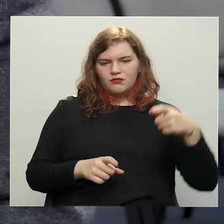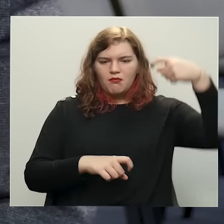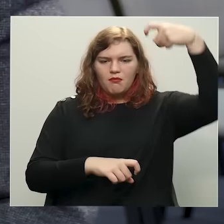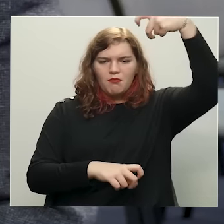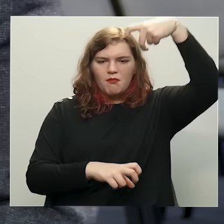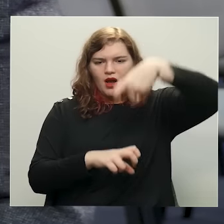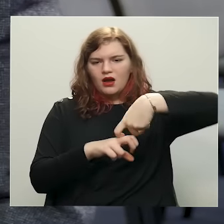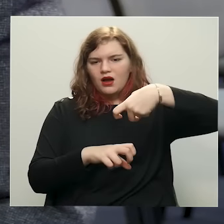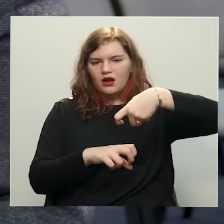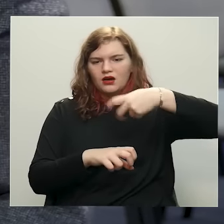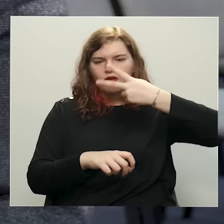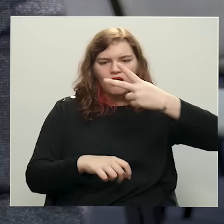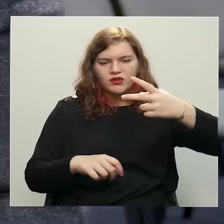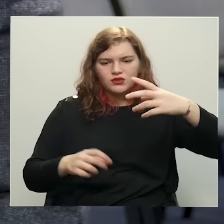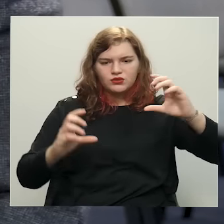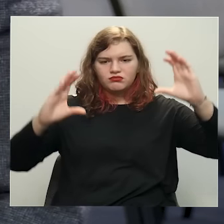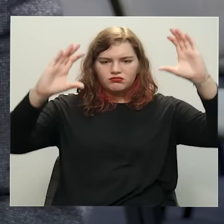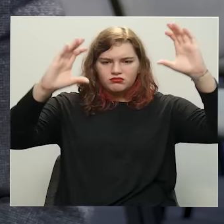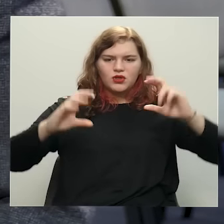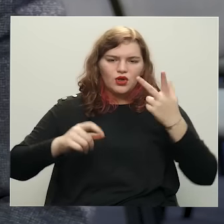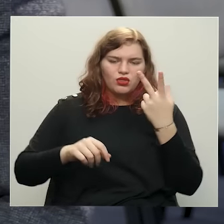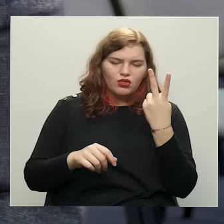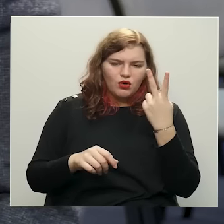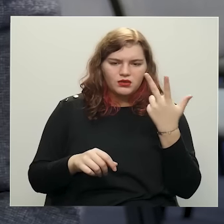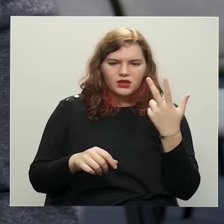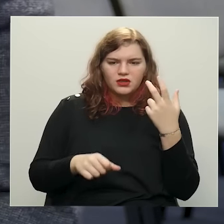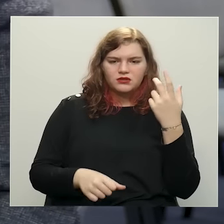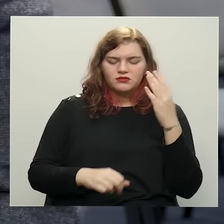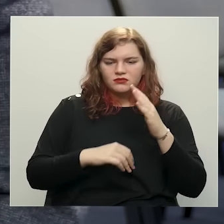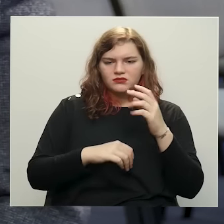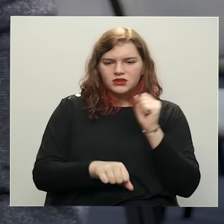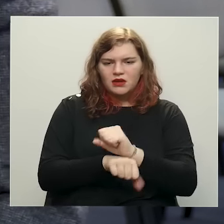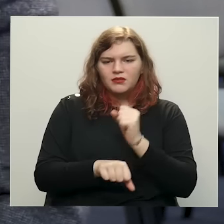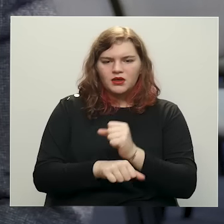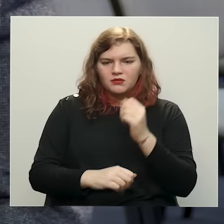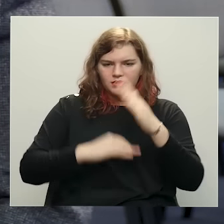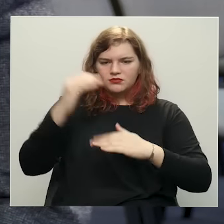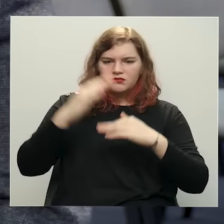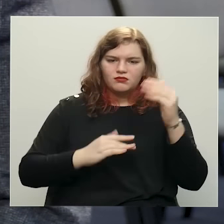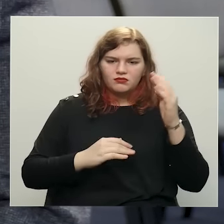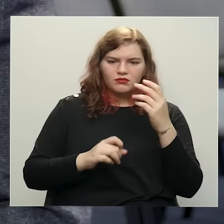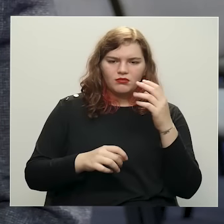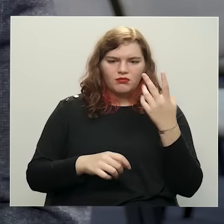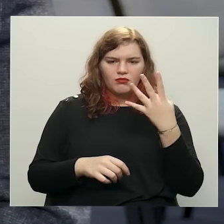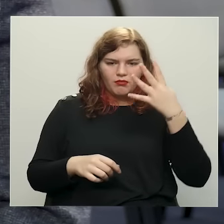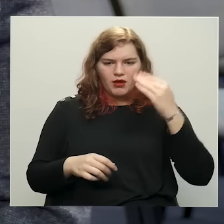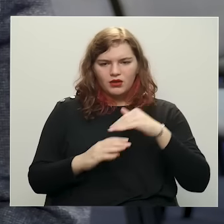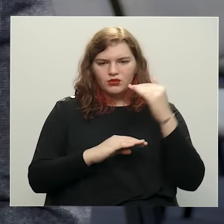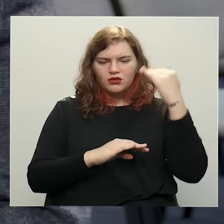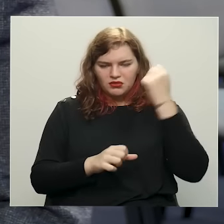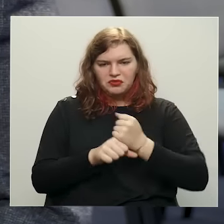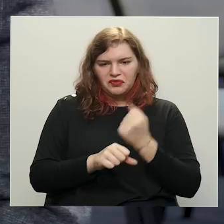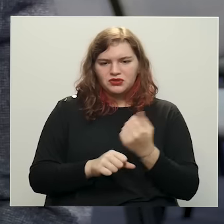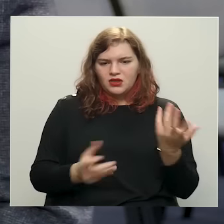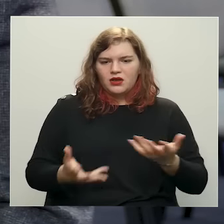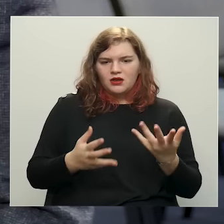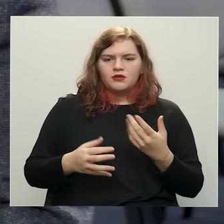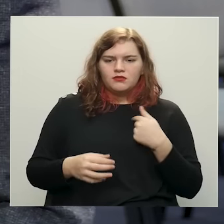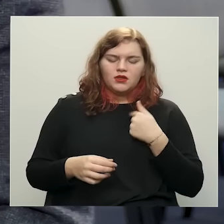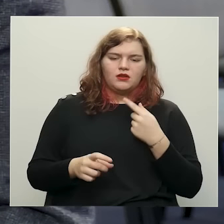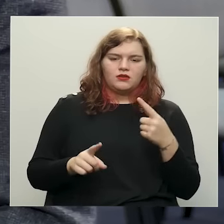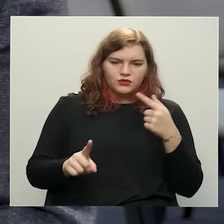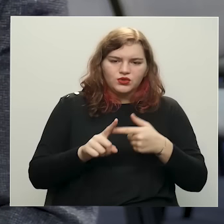Și în cât timp? Într-o săptămână, două luni? Cam două, trei săptămâni era ridicat blocul de patru etaje. Da, mergea repede. Și băgam și